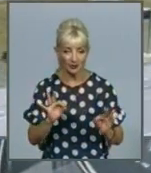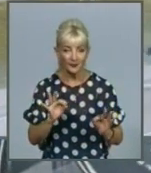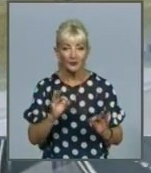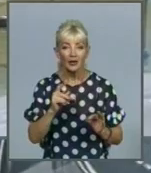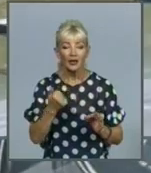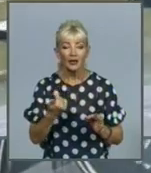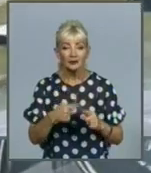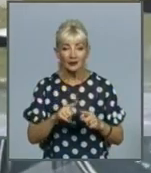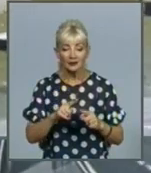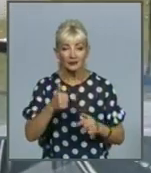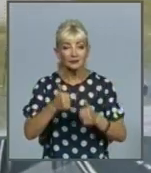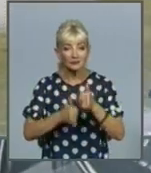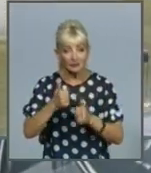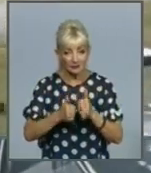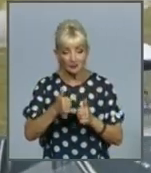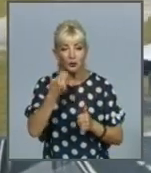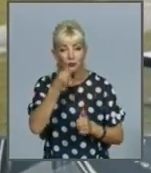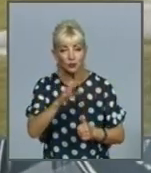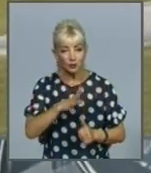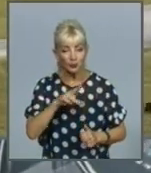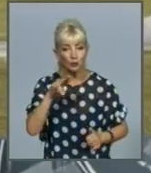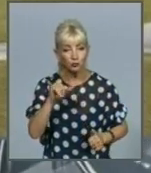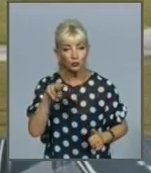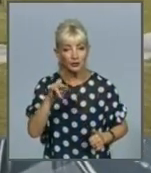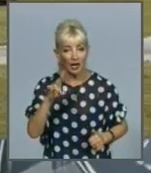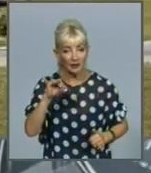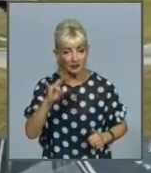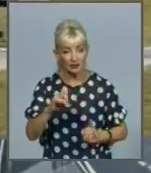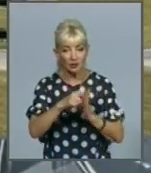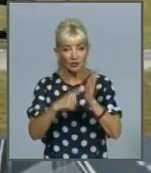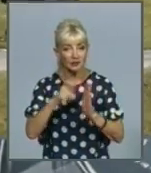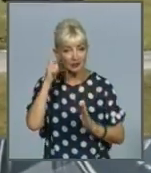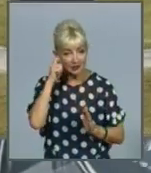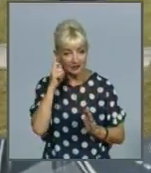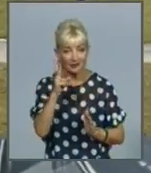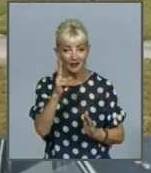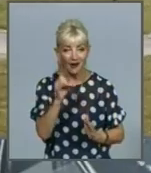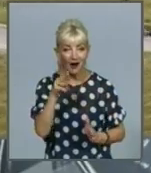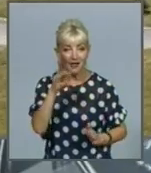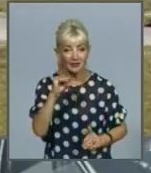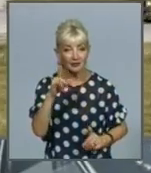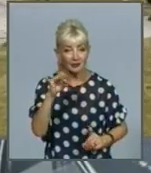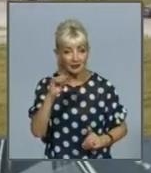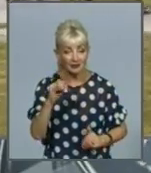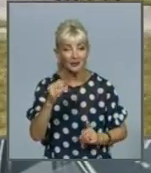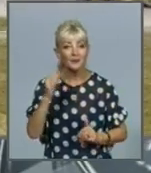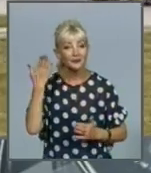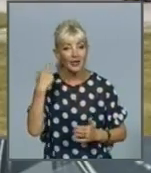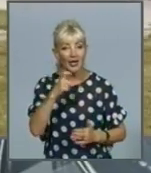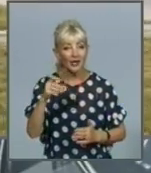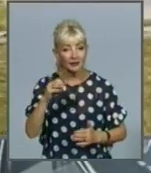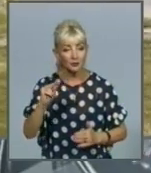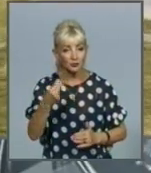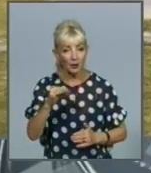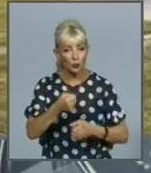в обоих национальных турнирах преуспел Вячеслав Путятин. 16-летний картингист выиграл недавние этапы чемпионата и Кубка страны